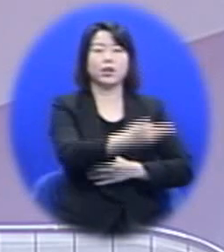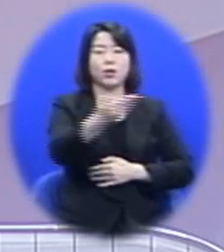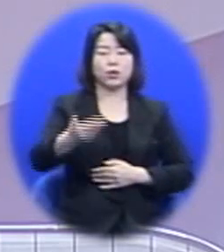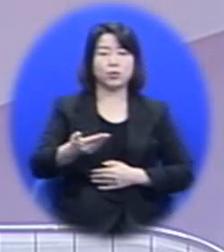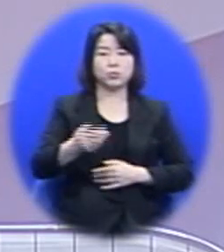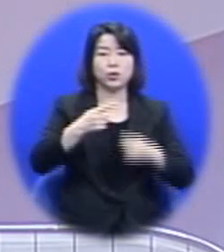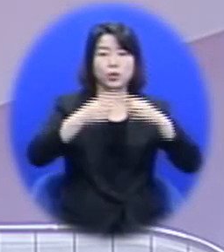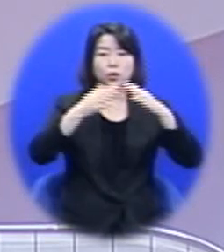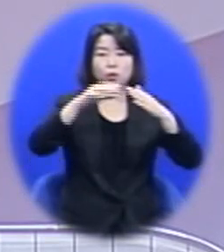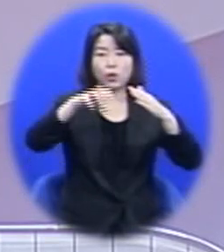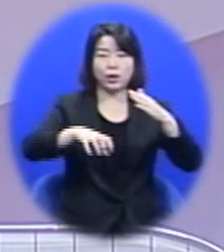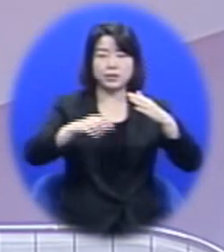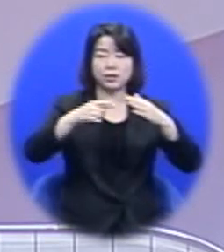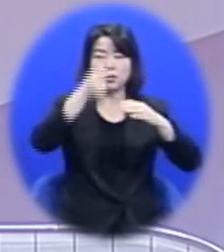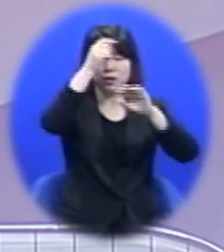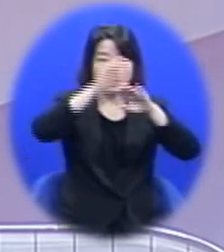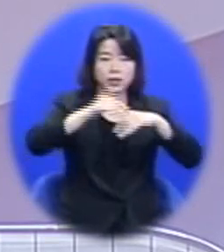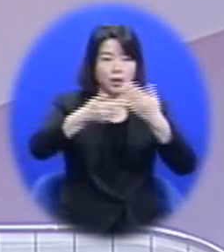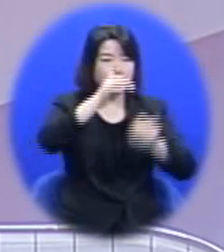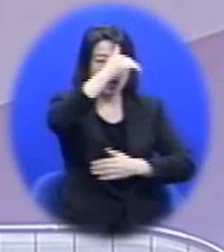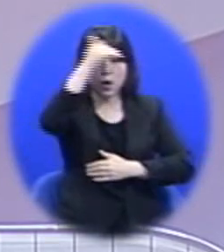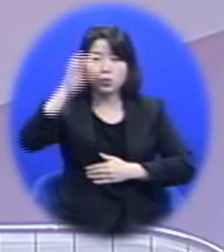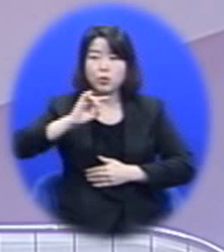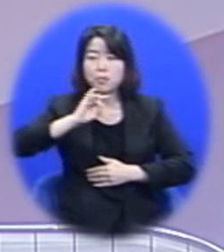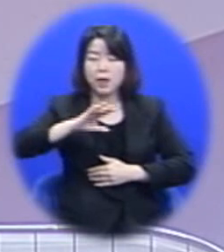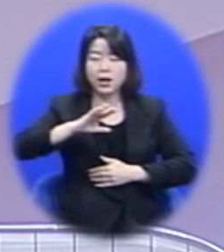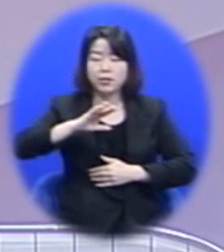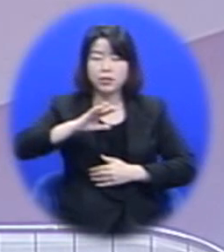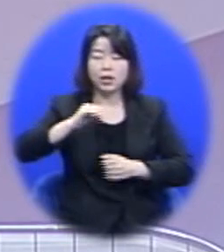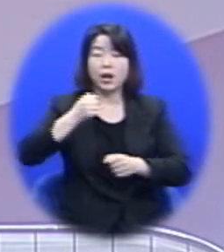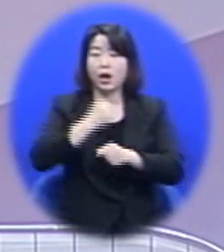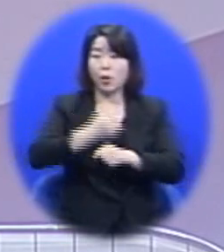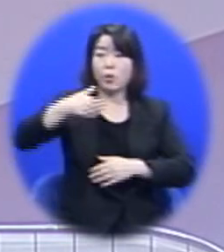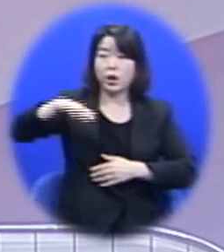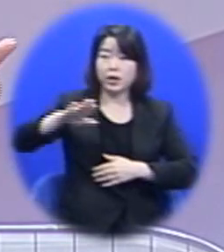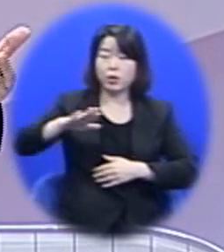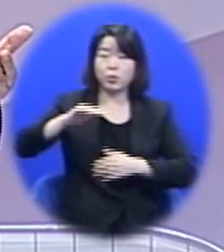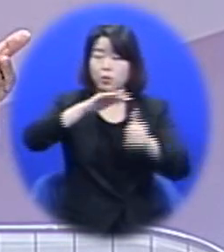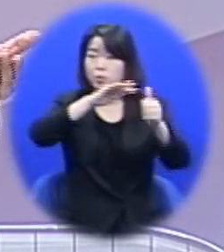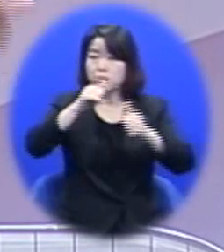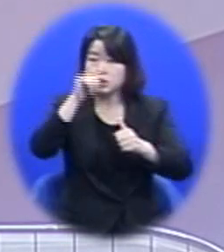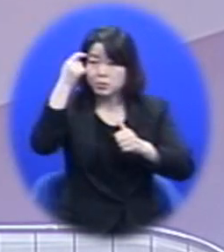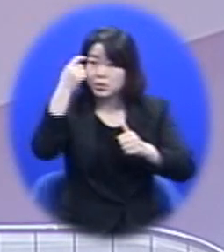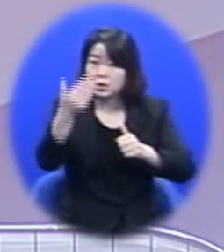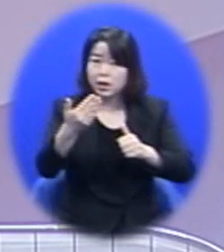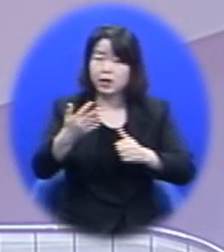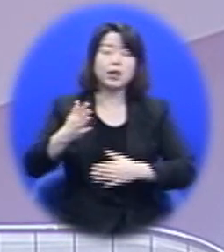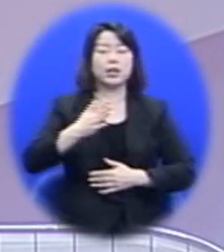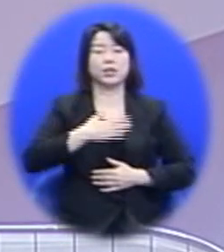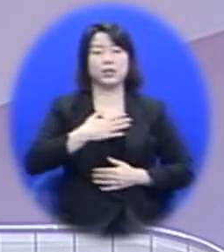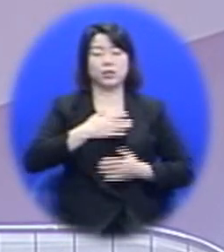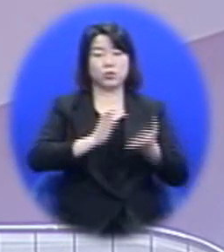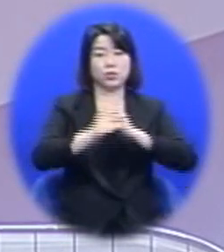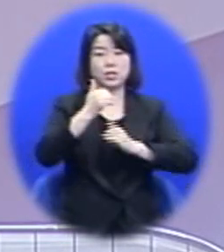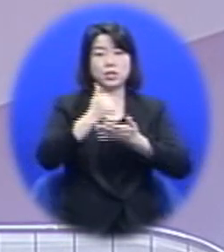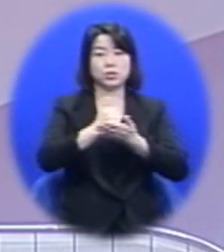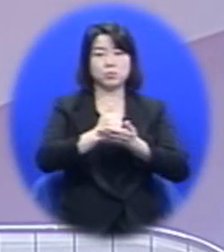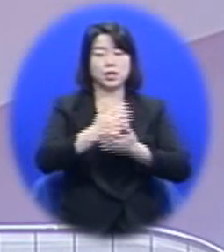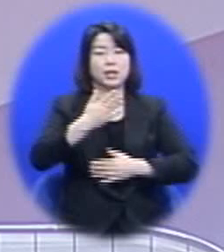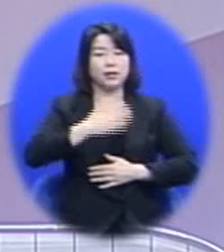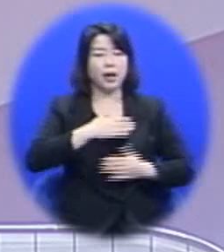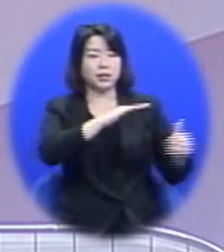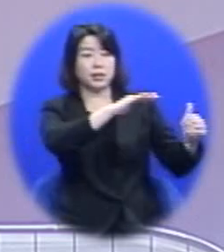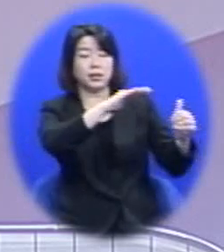와서 예배당 구경만 하고 가라고 하나님이 부르셨겠습니까? 예수님이 나를 따르라 이렇게